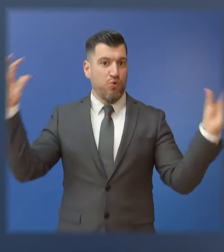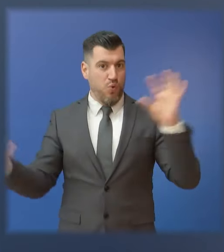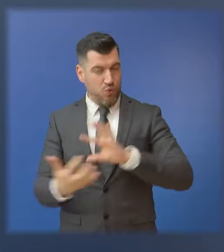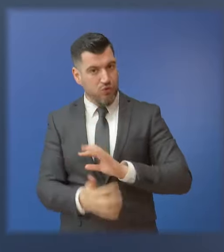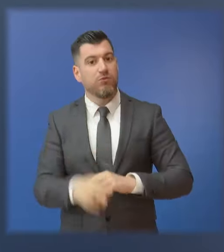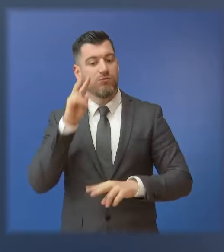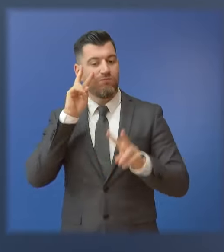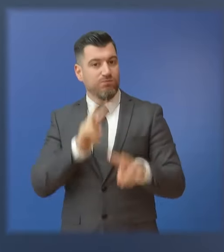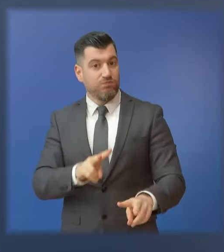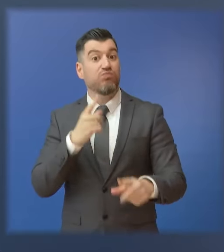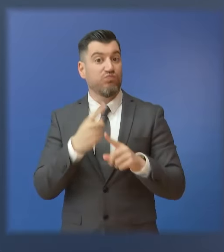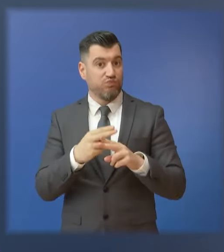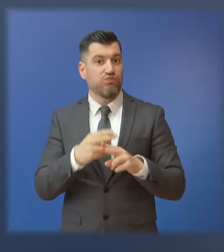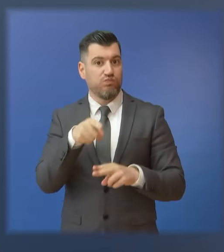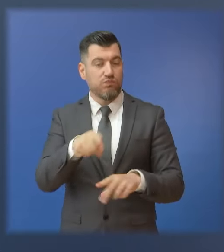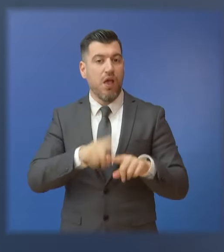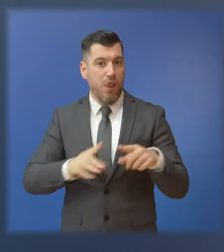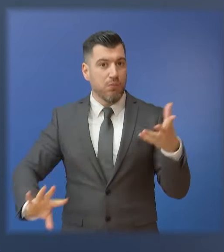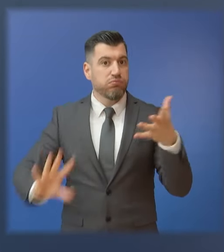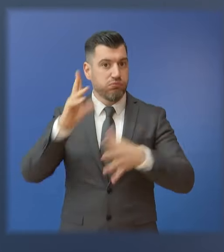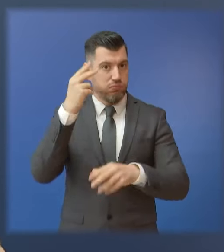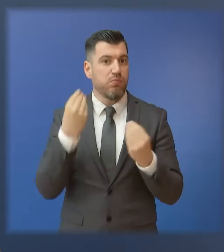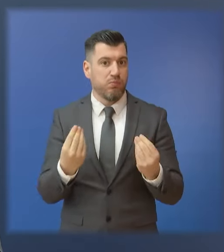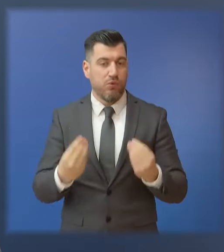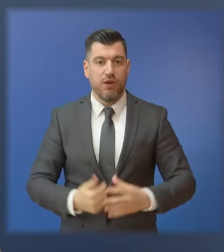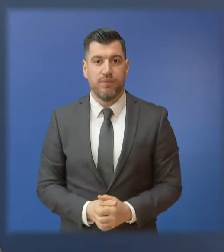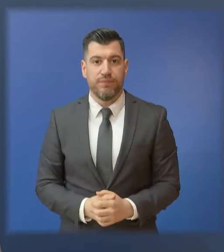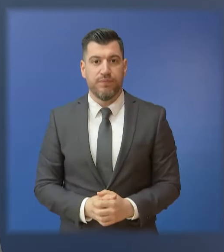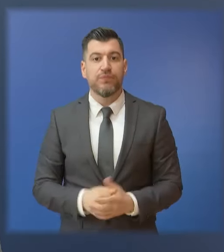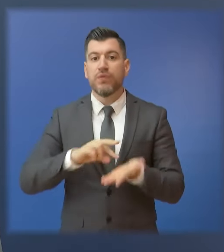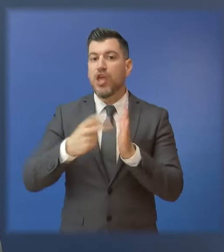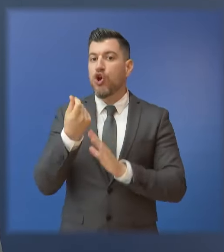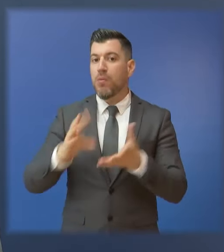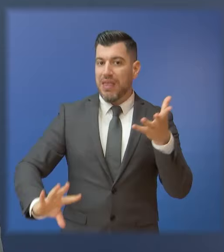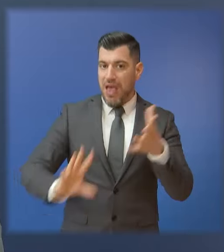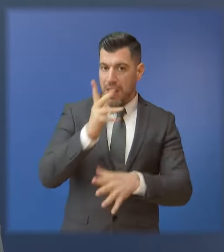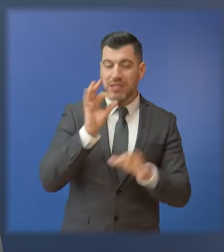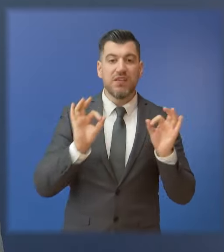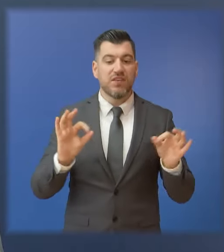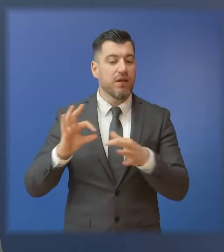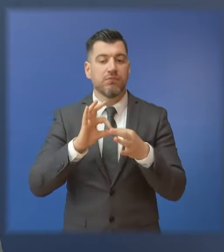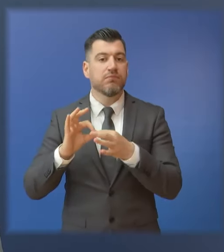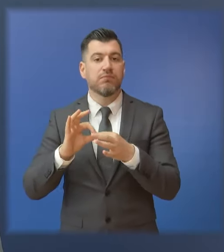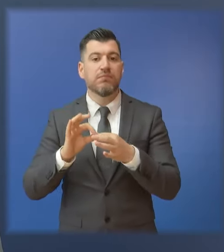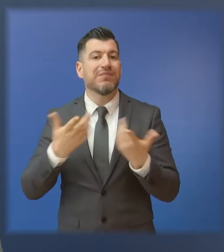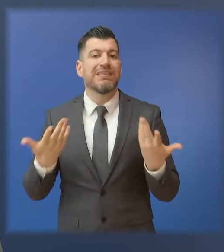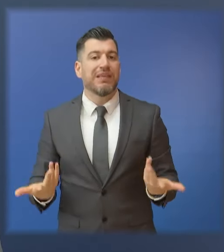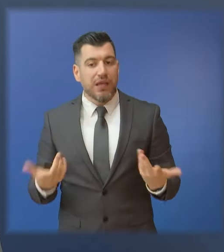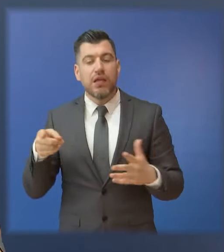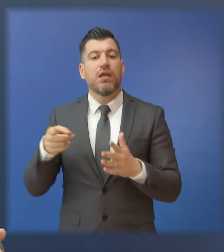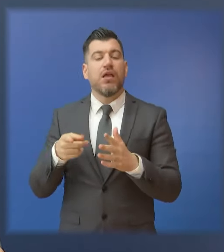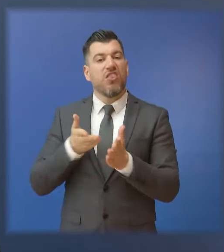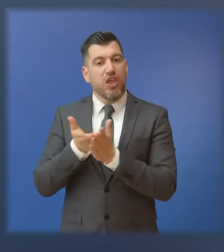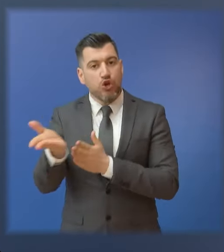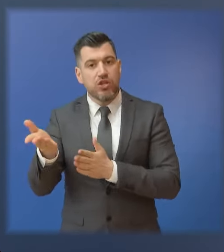αξιολογούν την οικονομική κατάσταση και προδότης η οικονομική ανάπτυξη είναι συνυφασμένη με τη λειτουργία του κράτους τη δικαιοσύνη